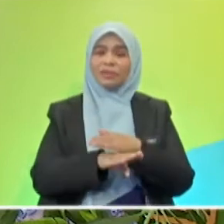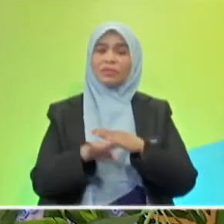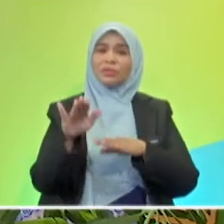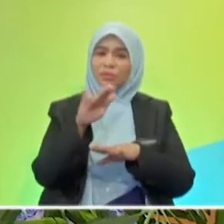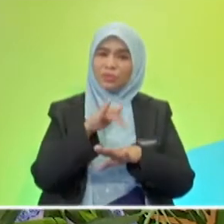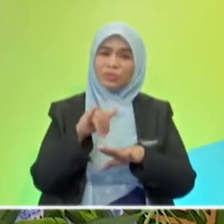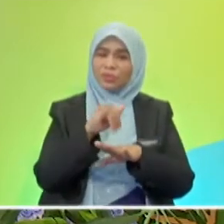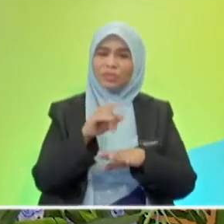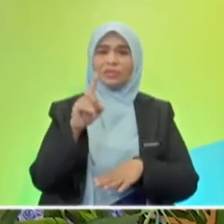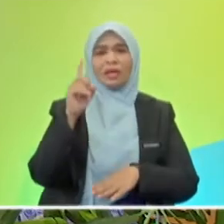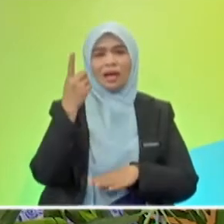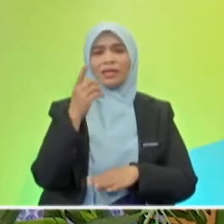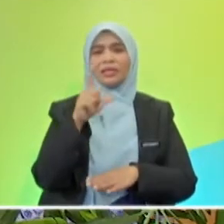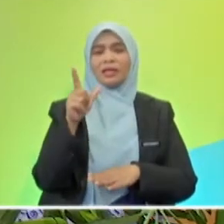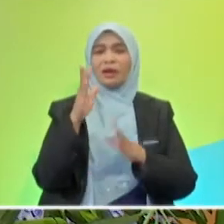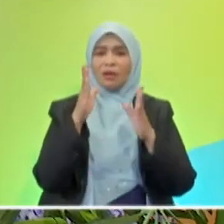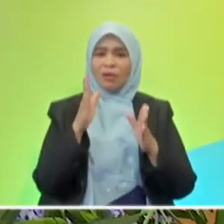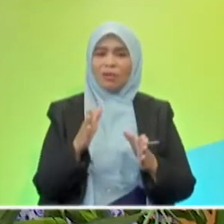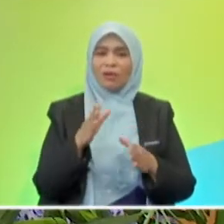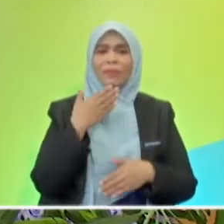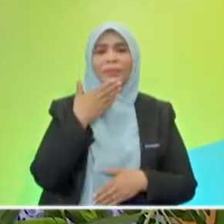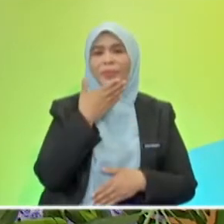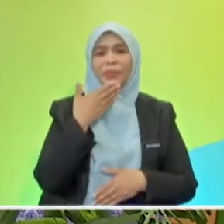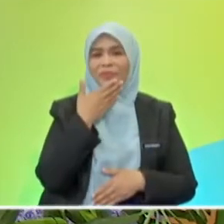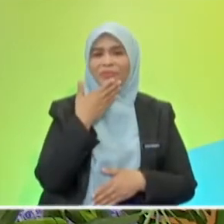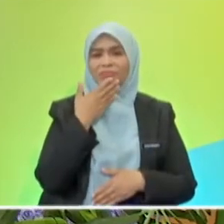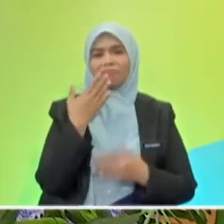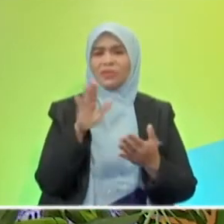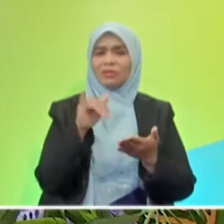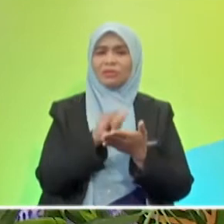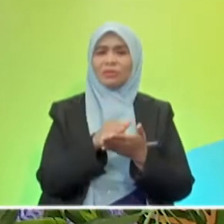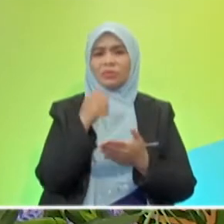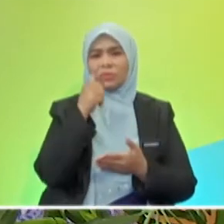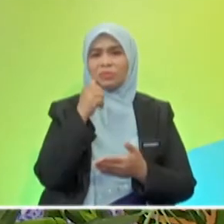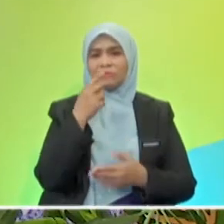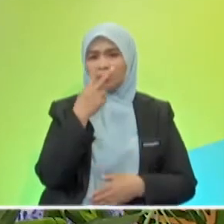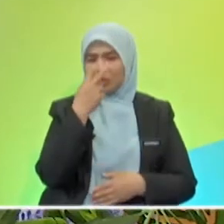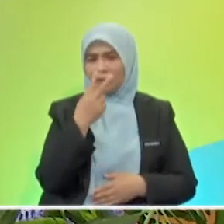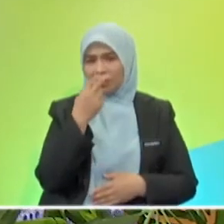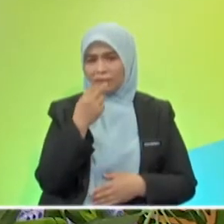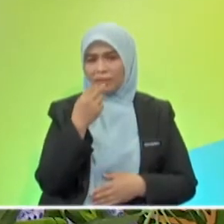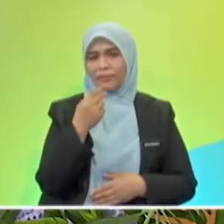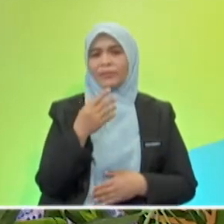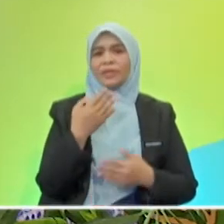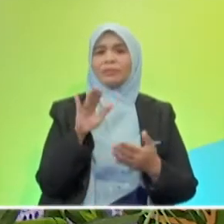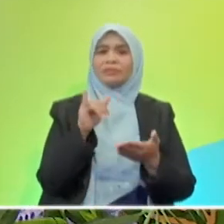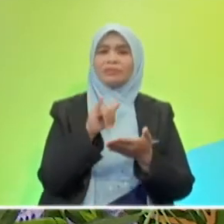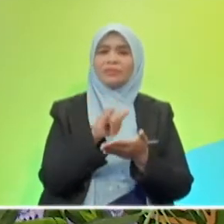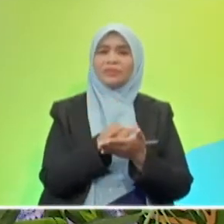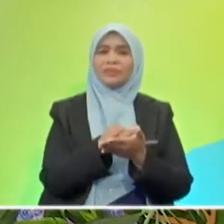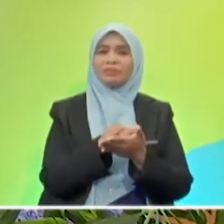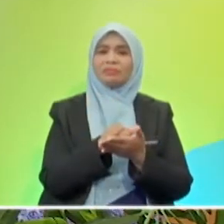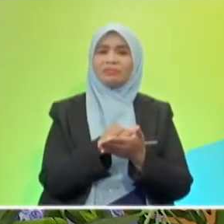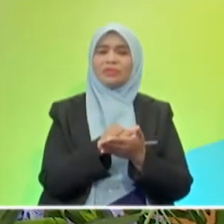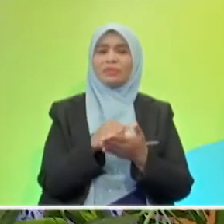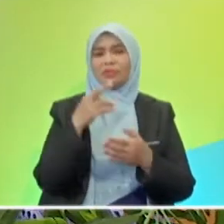mode Nah jadi menangis kita ini kranial merasakan dirinya sudah tidak layak masuk ke surga kemudian Rasulullah R